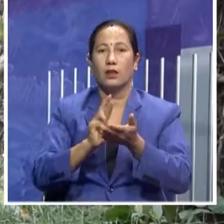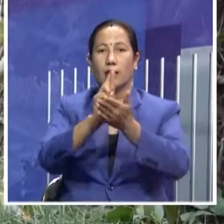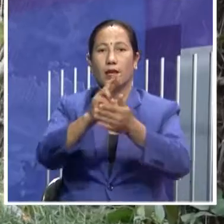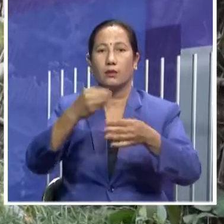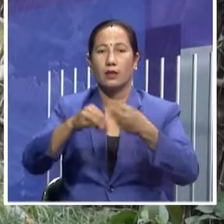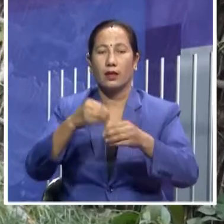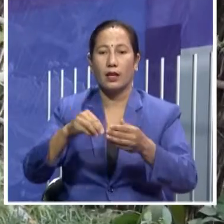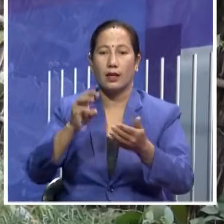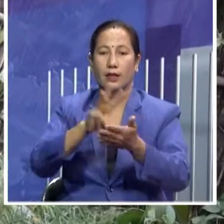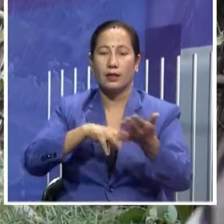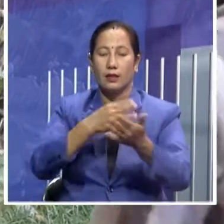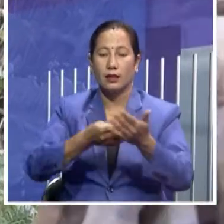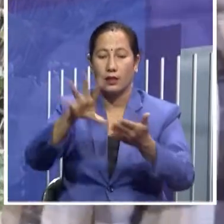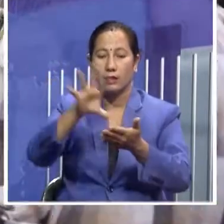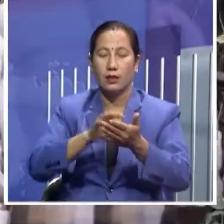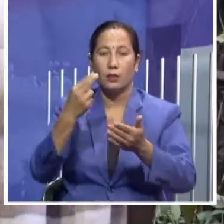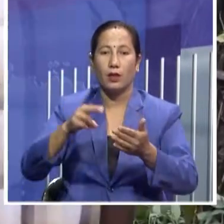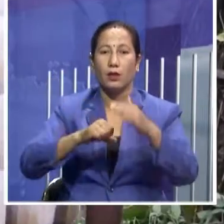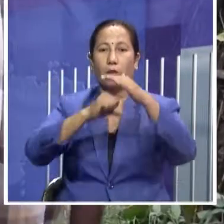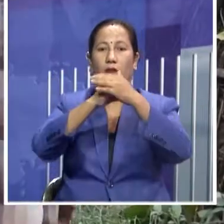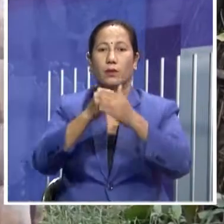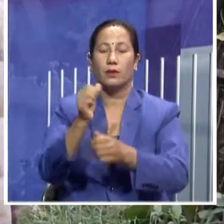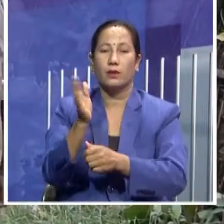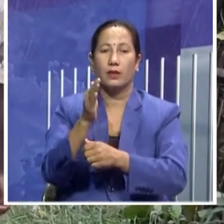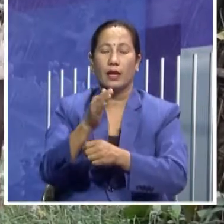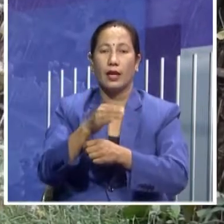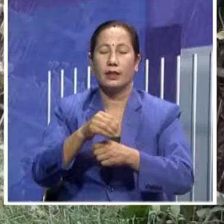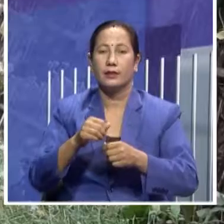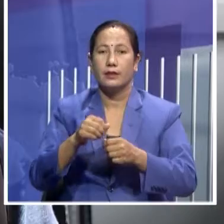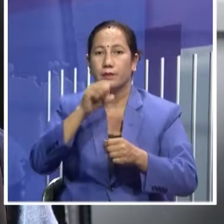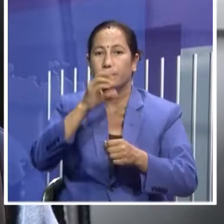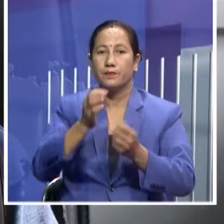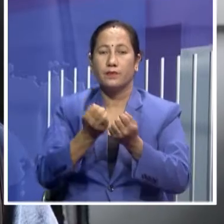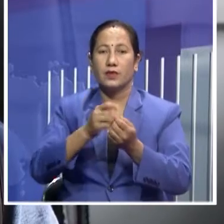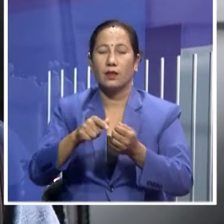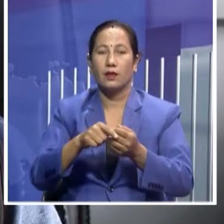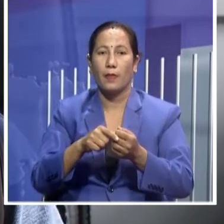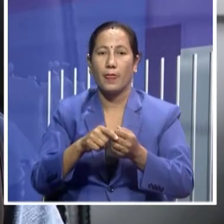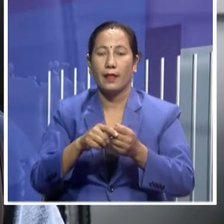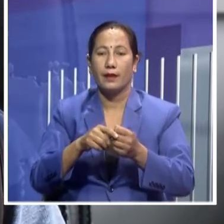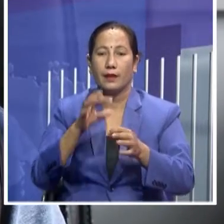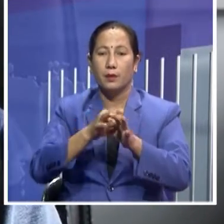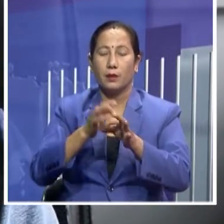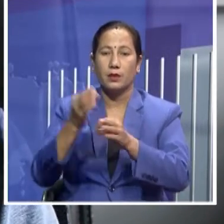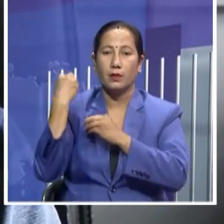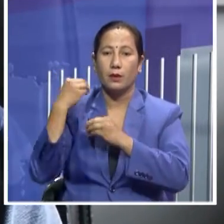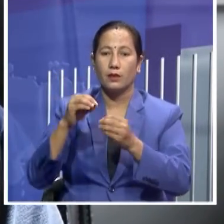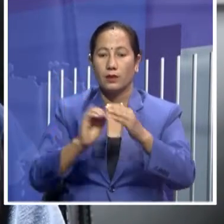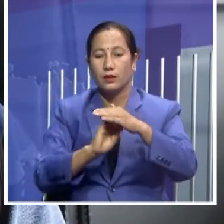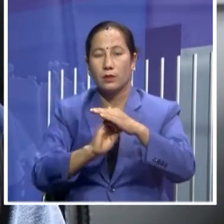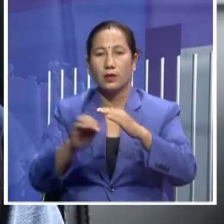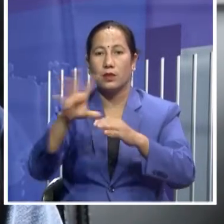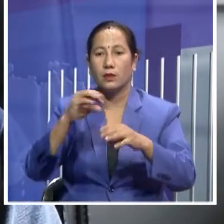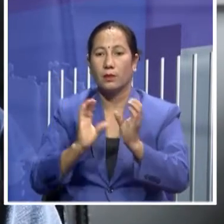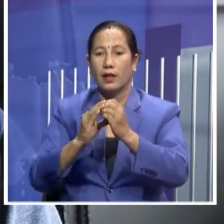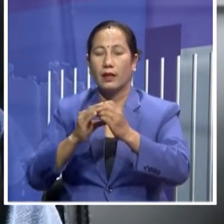लागि तथ्याङ्क संकलन भइरहेको प्रमुख जिल्लाधिकारी धर्मेन्द्र कुमार मिश्रले बताउनुभयो। र जिल्ला विपद व्यवस्थापन समितिले सबै